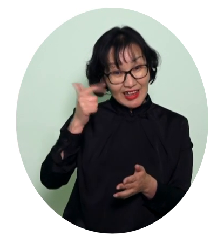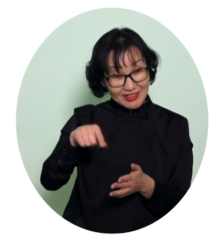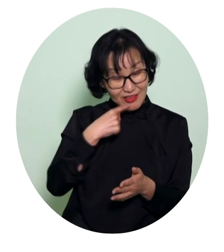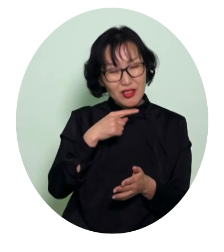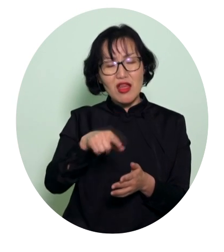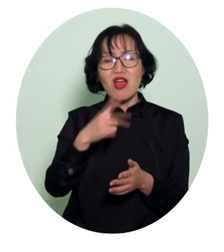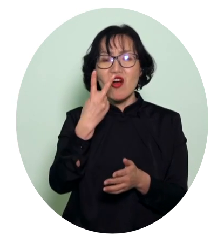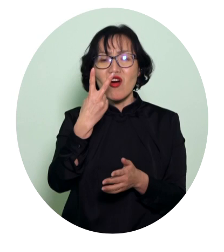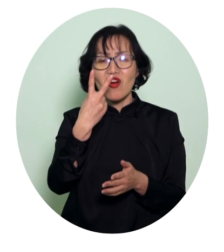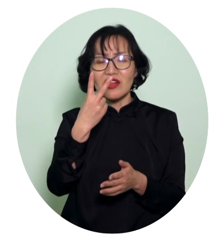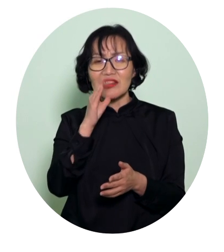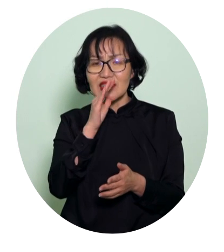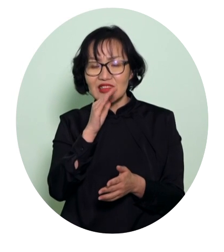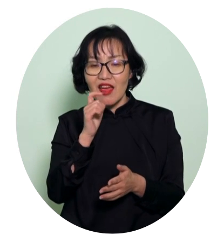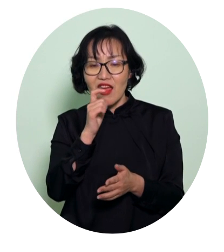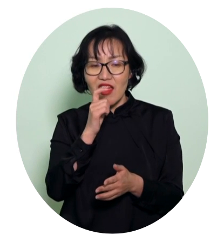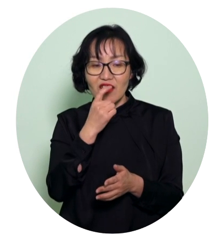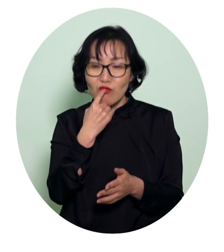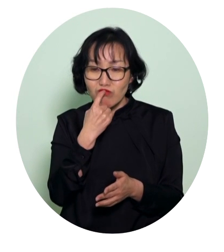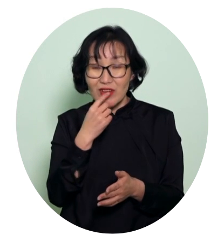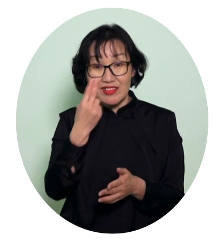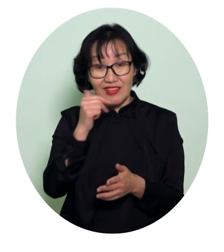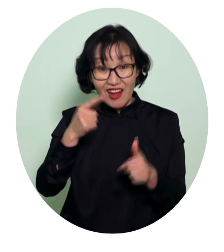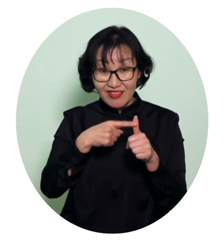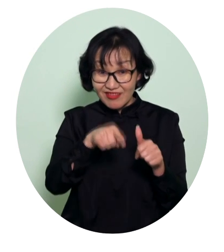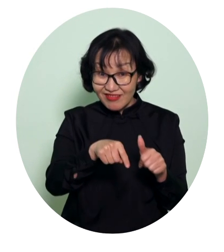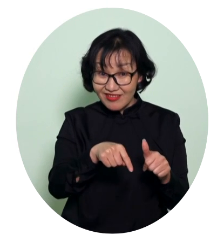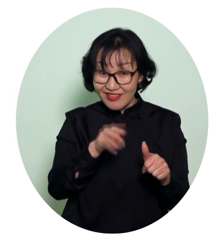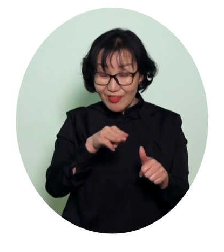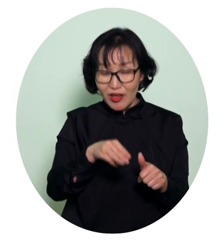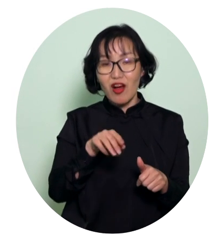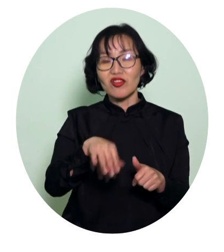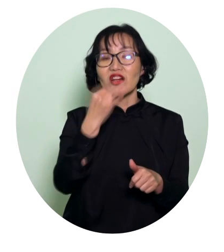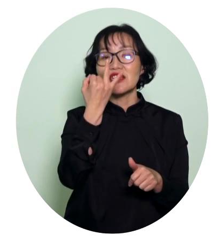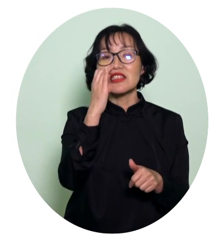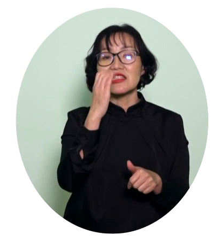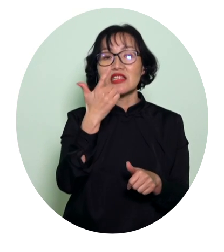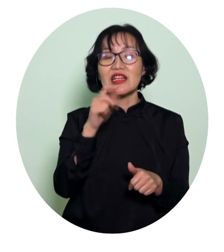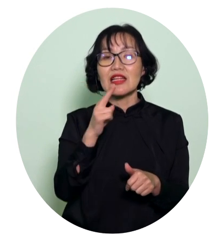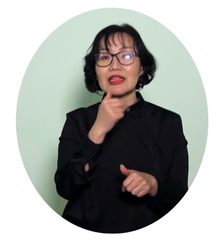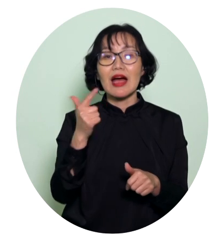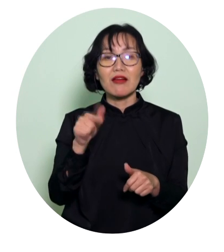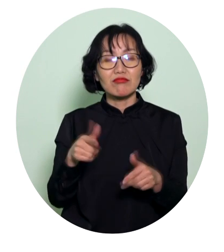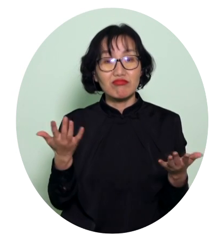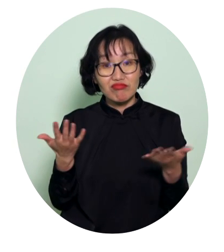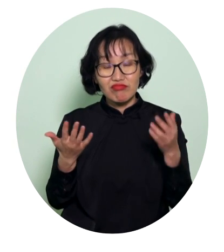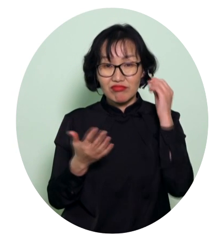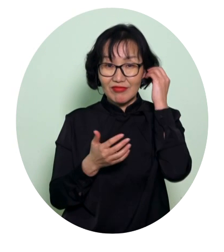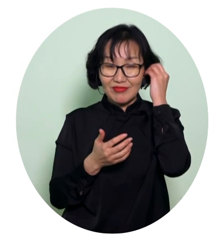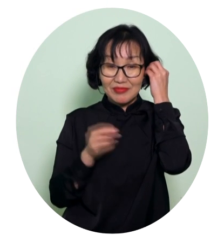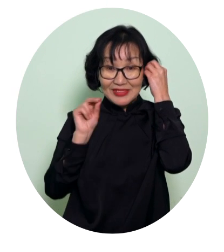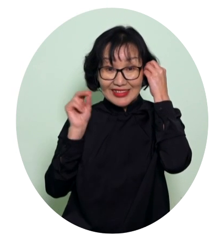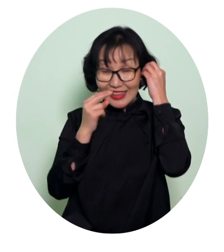байгаа 2 настай адууг нэрлэлтгийг мэдж авсан байна. Тэгвэл багш нь энэ дээр эсгэл дааг гэж